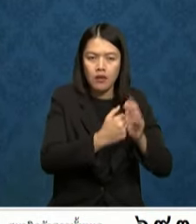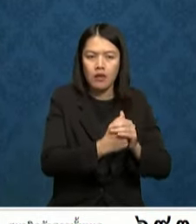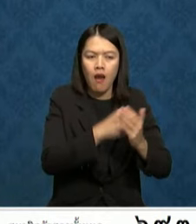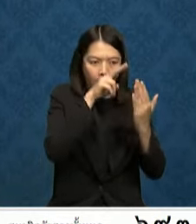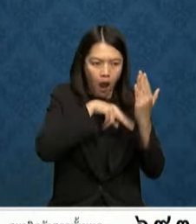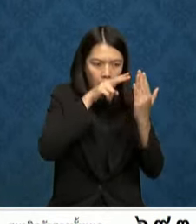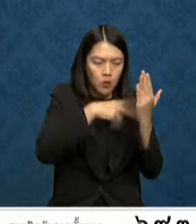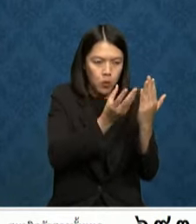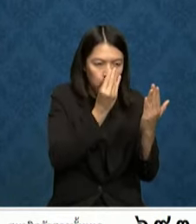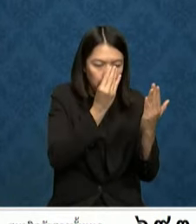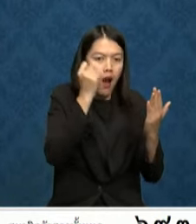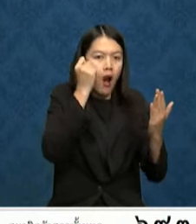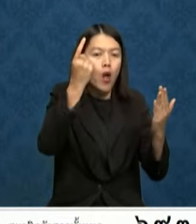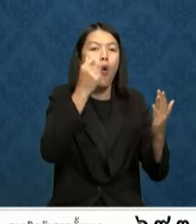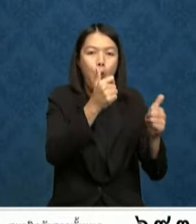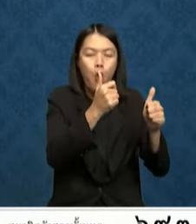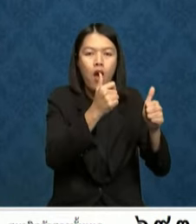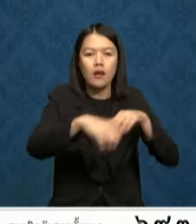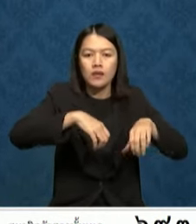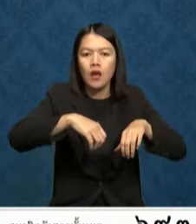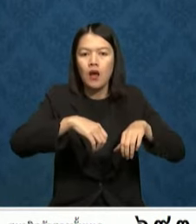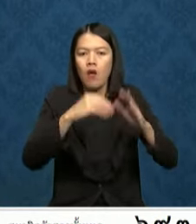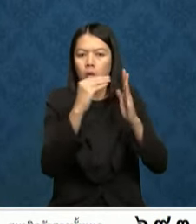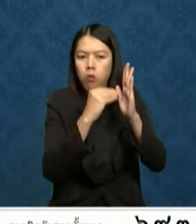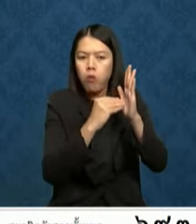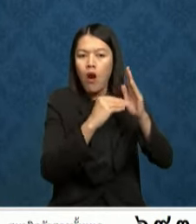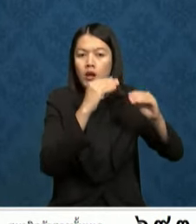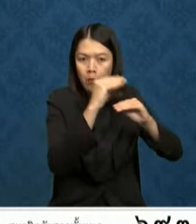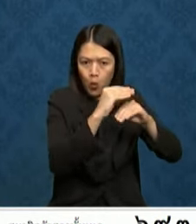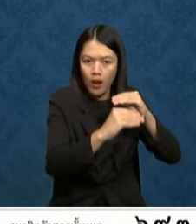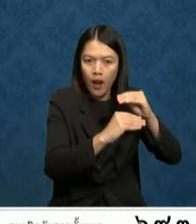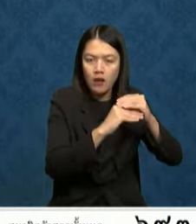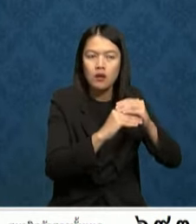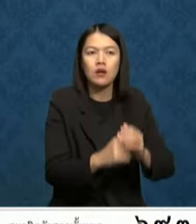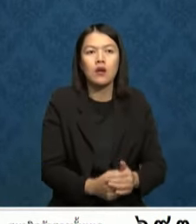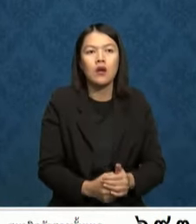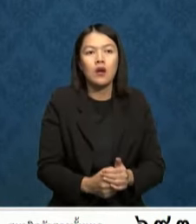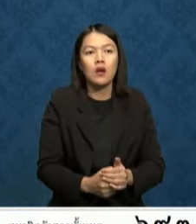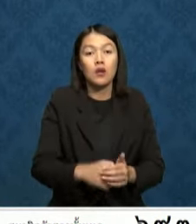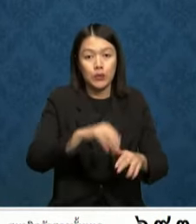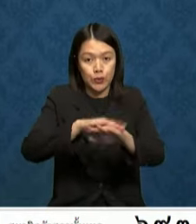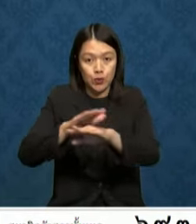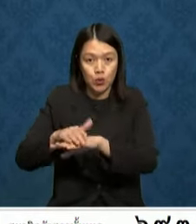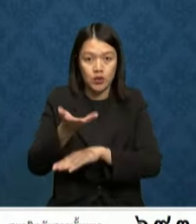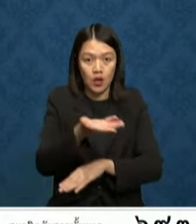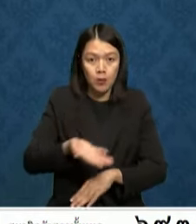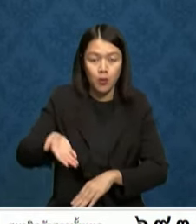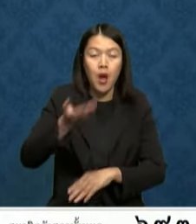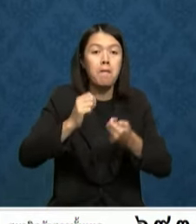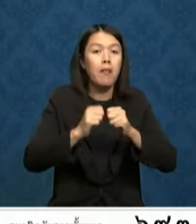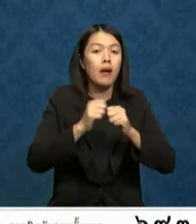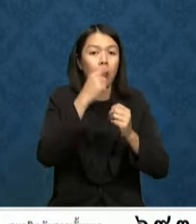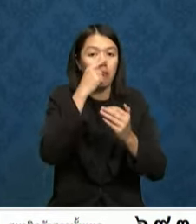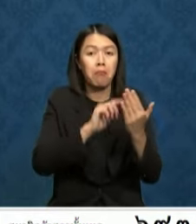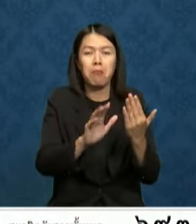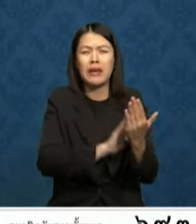และเข้าใจดีมากพอที่เราจะกำหนดเป็นโครงการได้งั้นผมขออนุญาตเชิญชวนท่านนะครับว่าปัญหาประเทศ